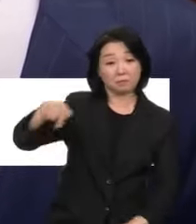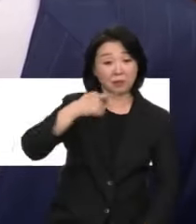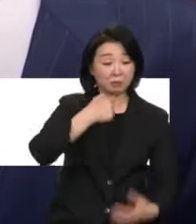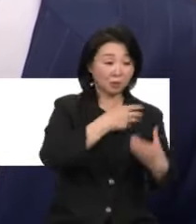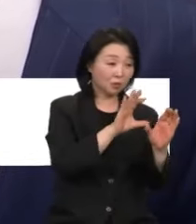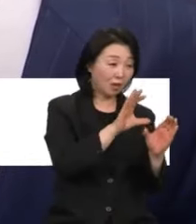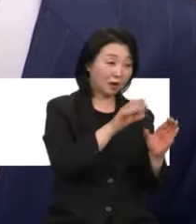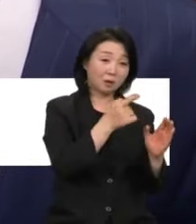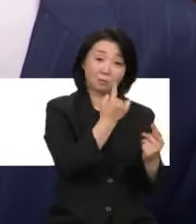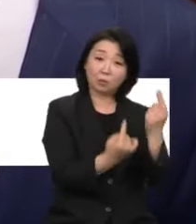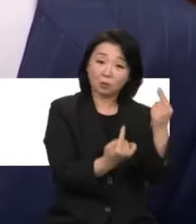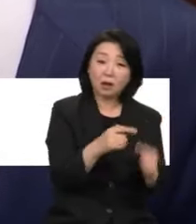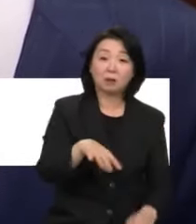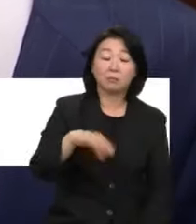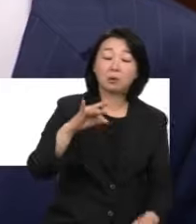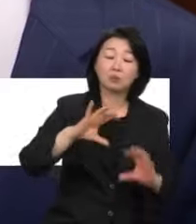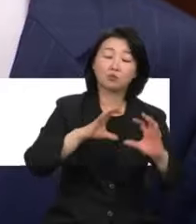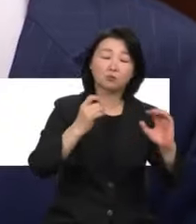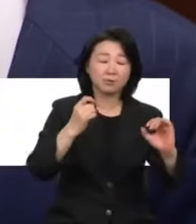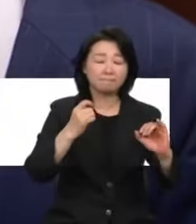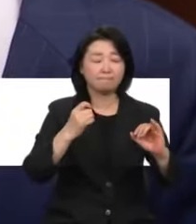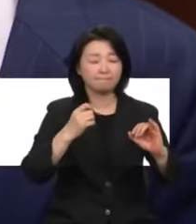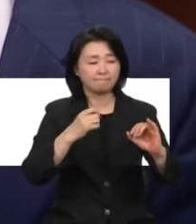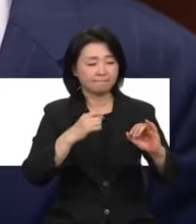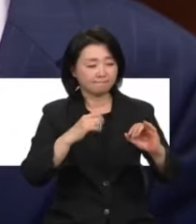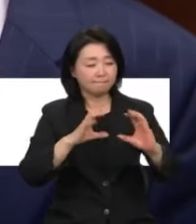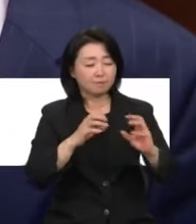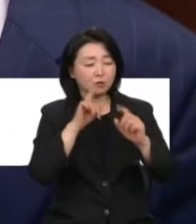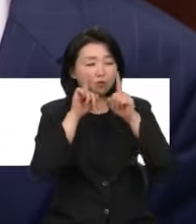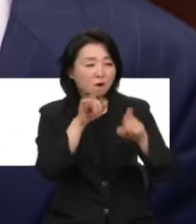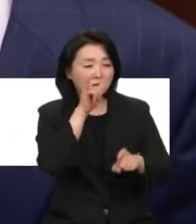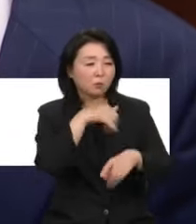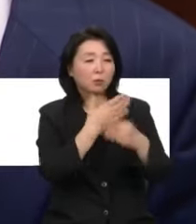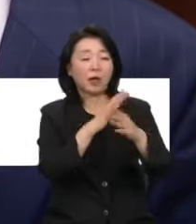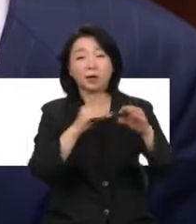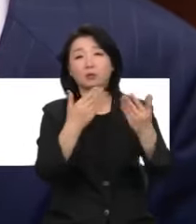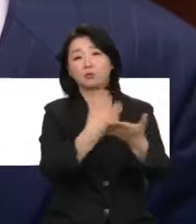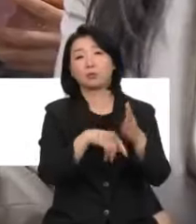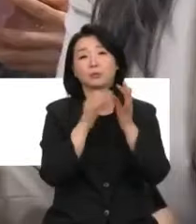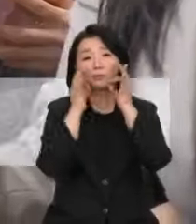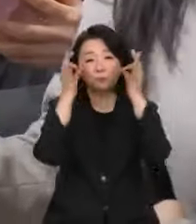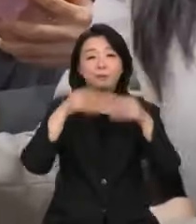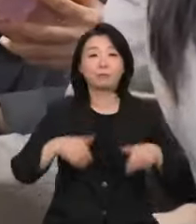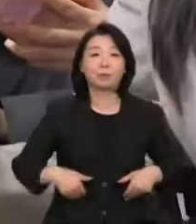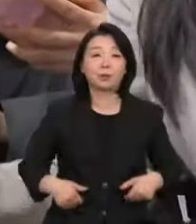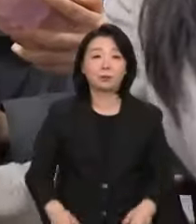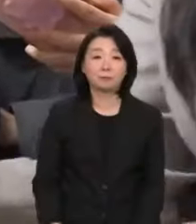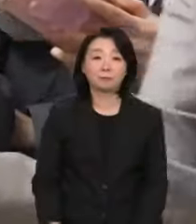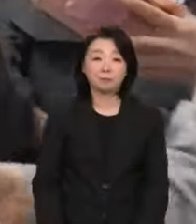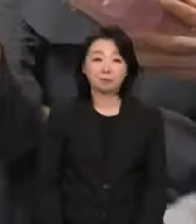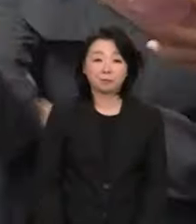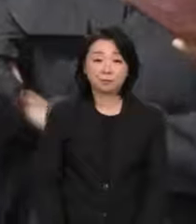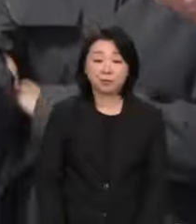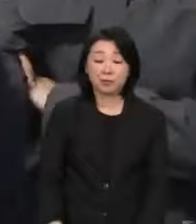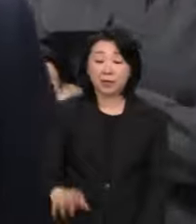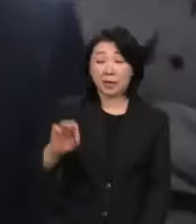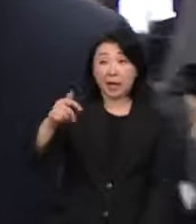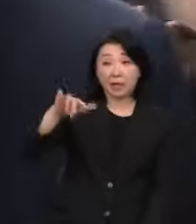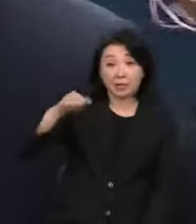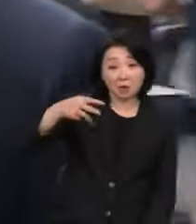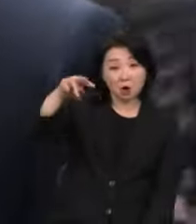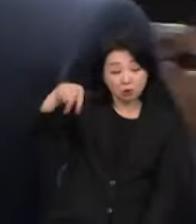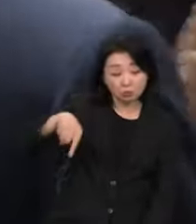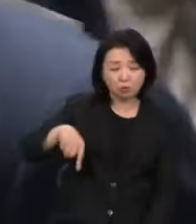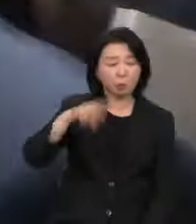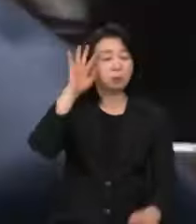민주당보다 먼저 국민적 의혹을 해소시키기 위한 노력을 해야 된다. 4선의 안철수 의원 역시 찬성